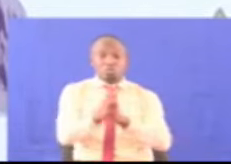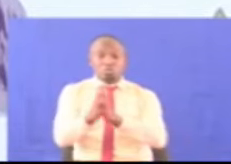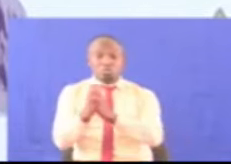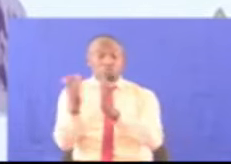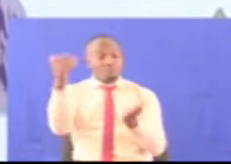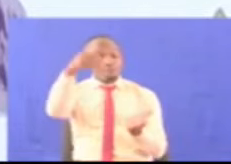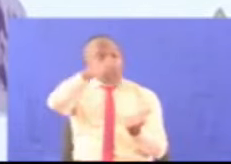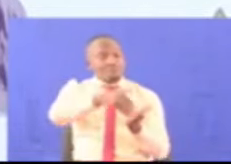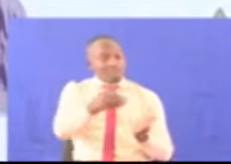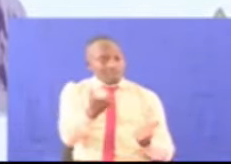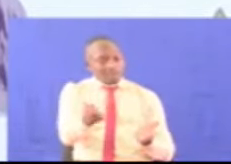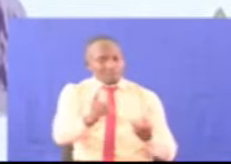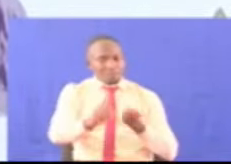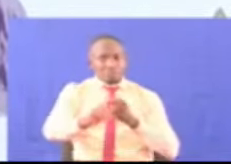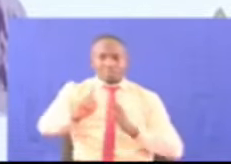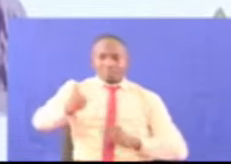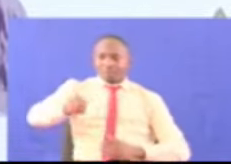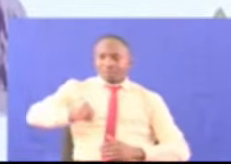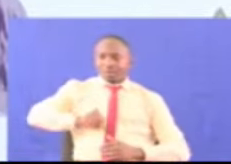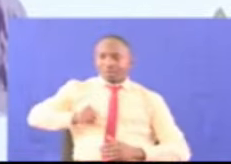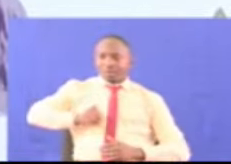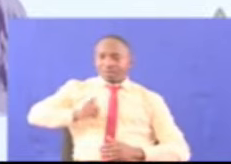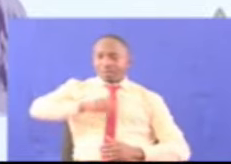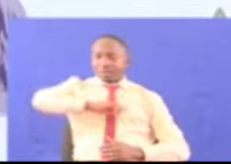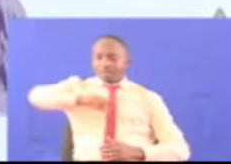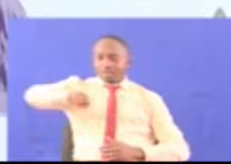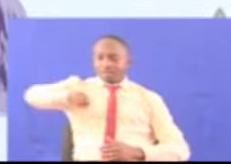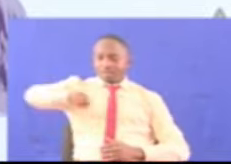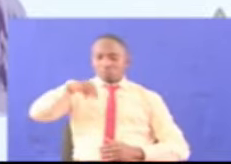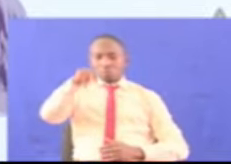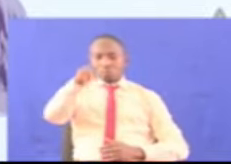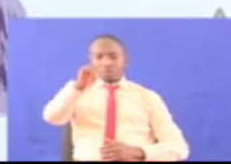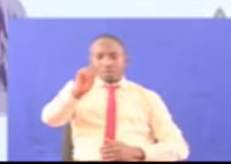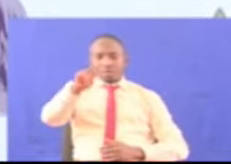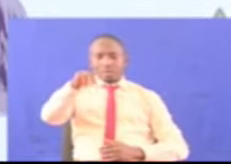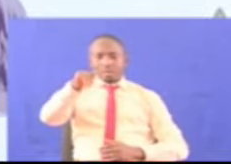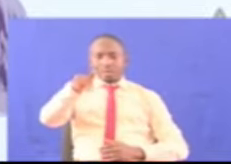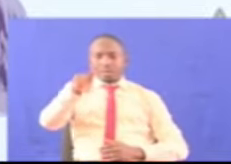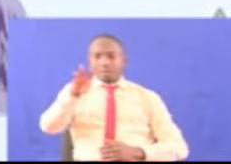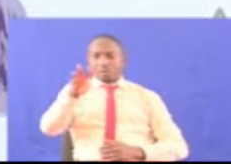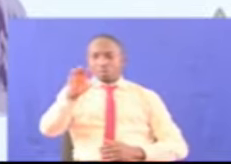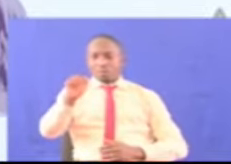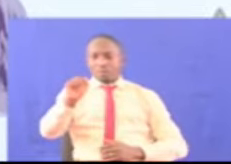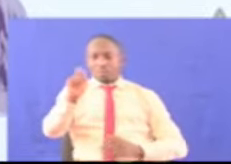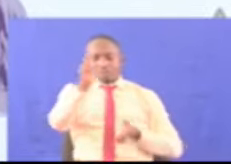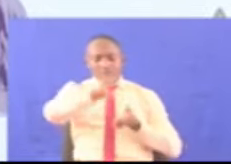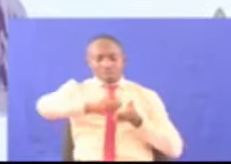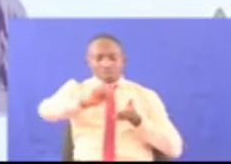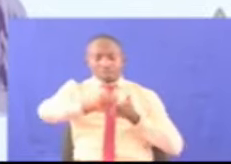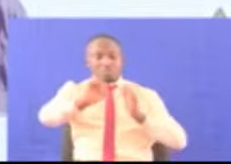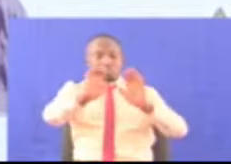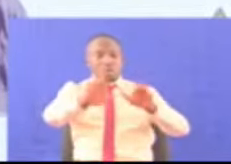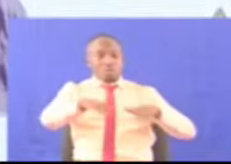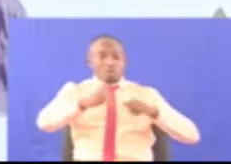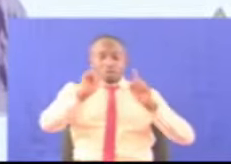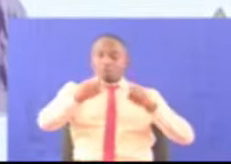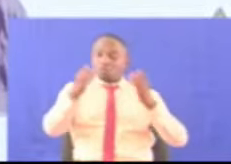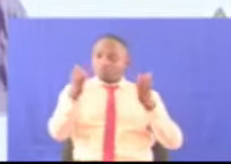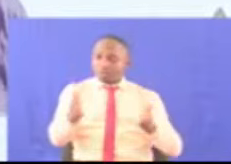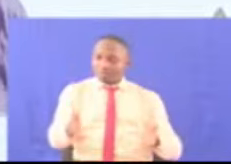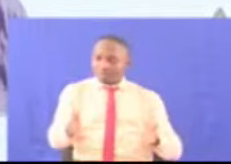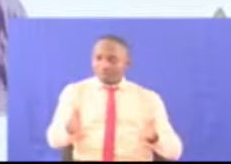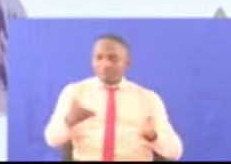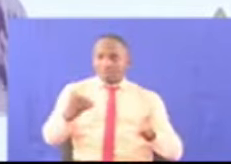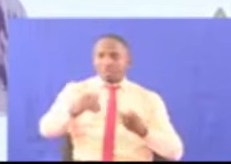wenu. Dada yetu Mnenelwa, katibu wa bunge, ambaye pia tuko naye hapa na ndio